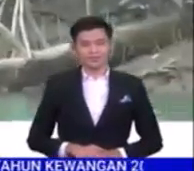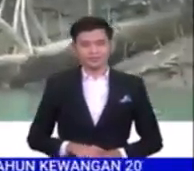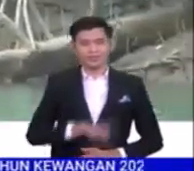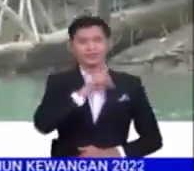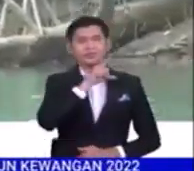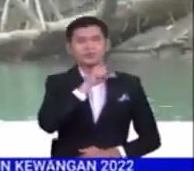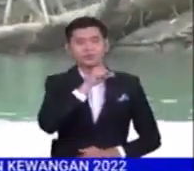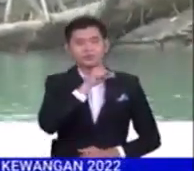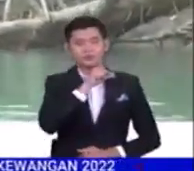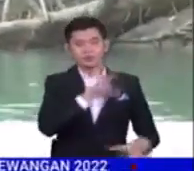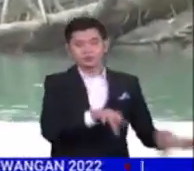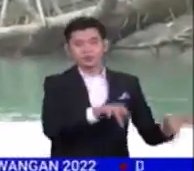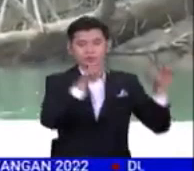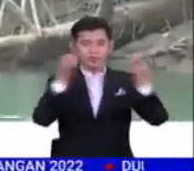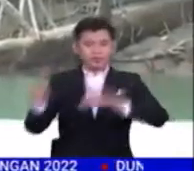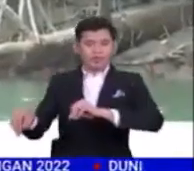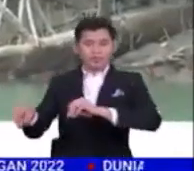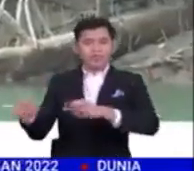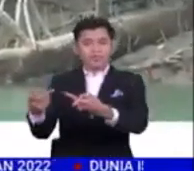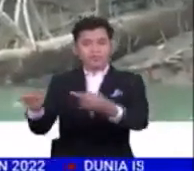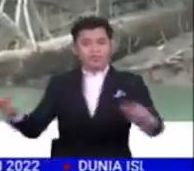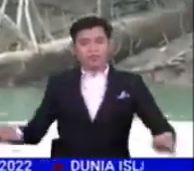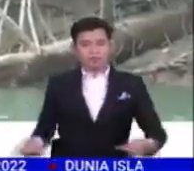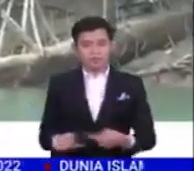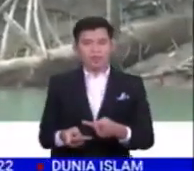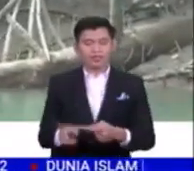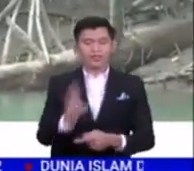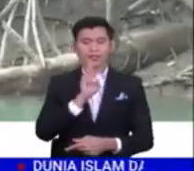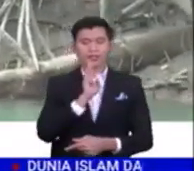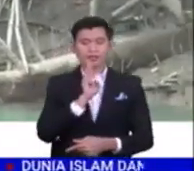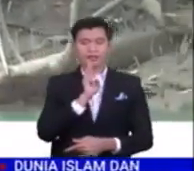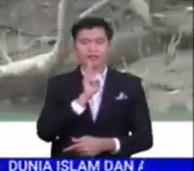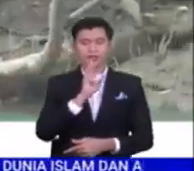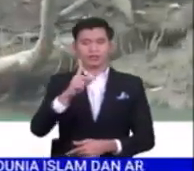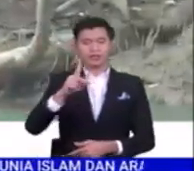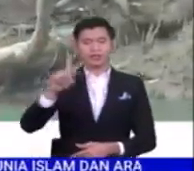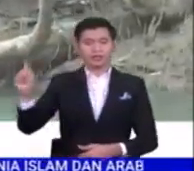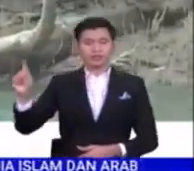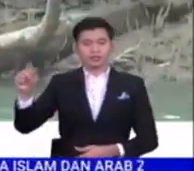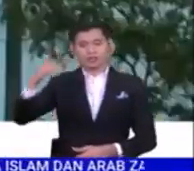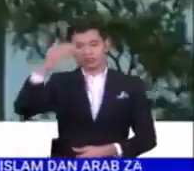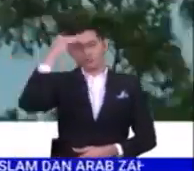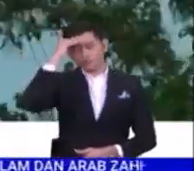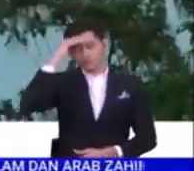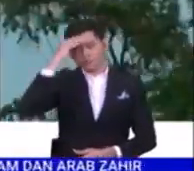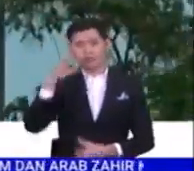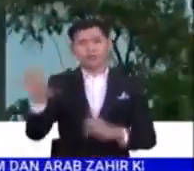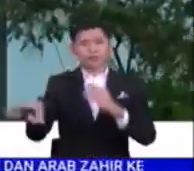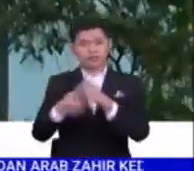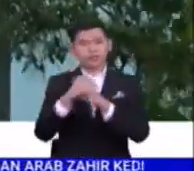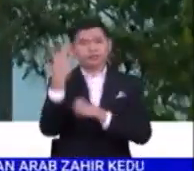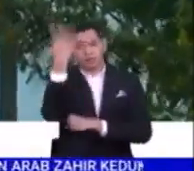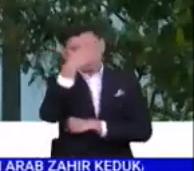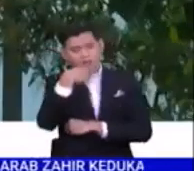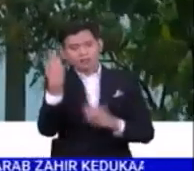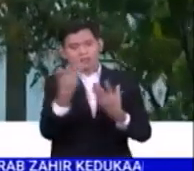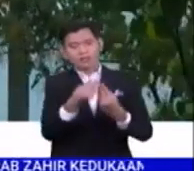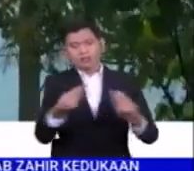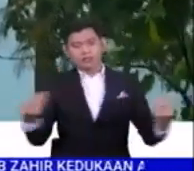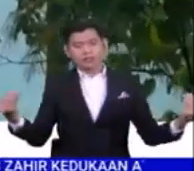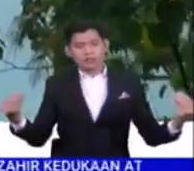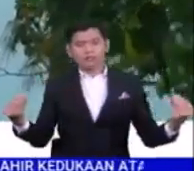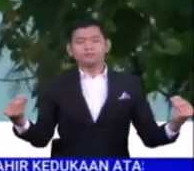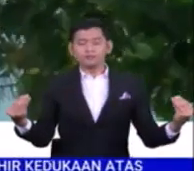Kehadiran burung hijrah ke kawasan perairan di Kota Tinggi Johor mencetuskan fenomena unik dan menambahkan keindahan setor tanah lembap di